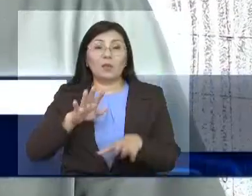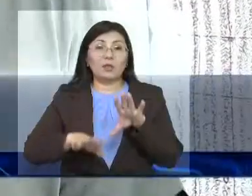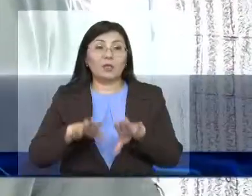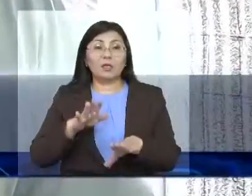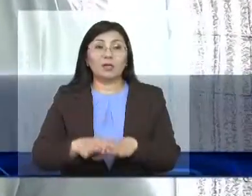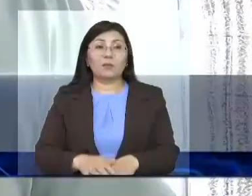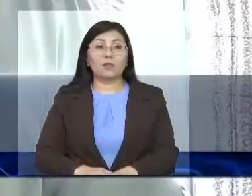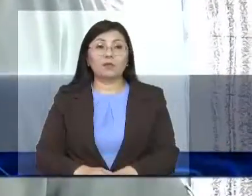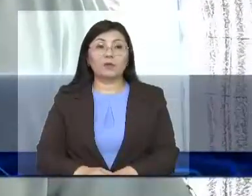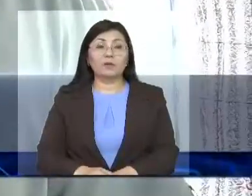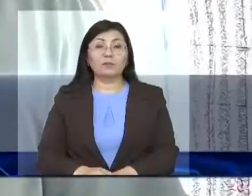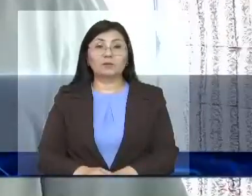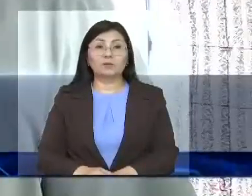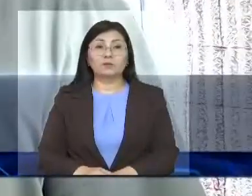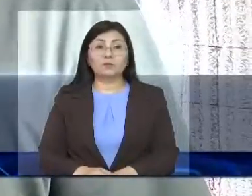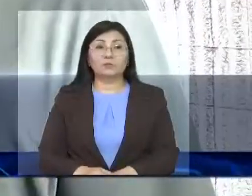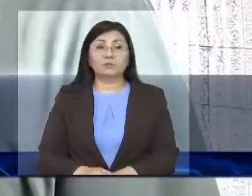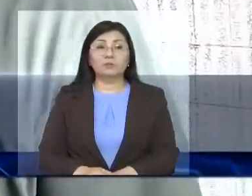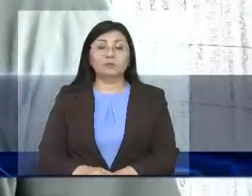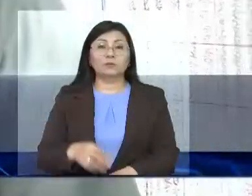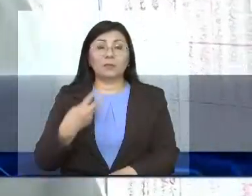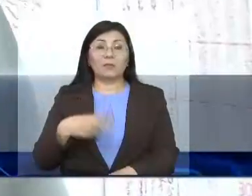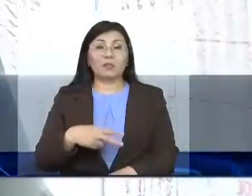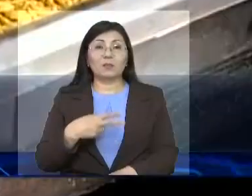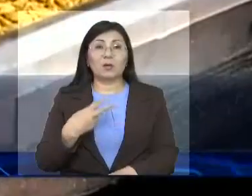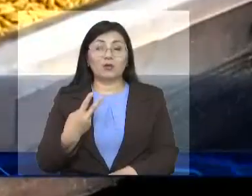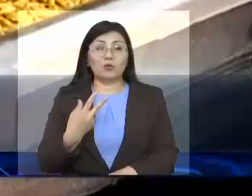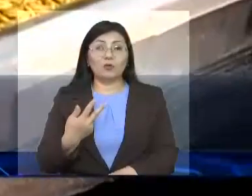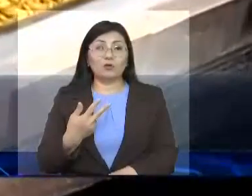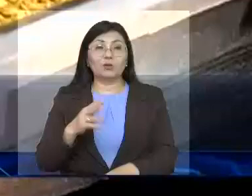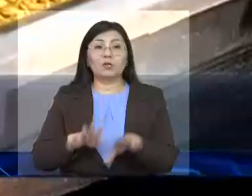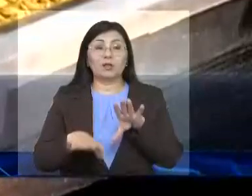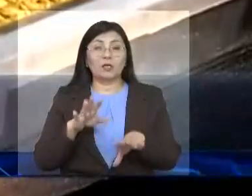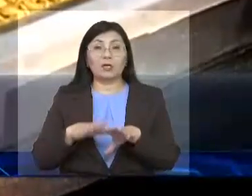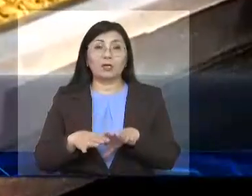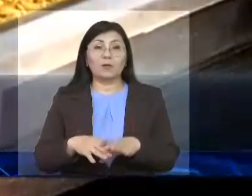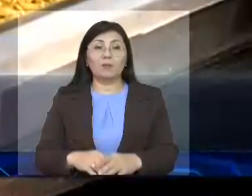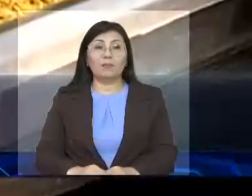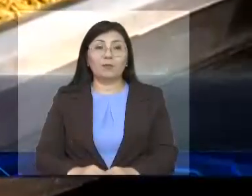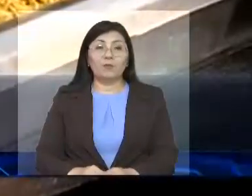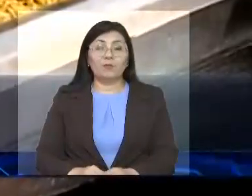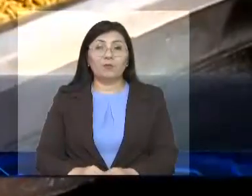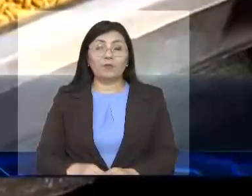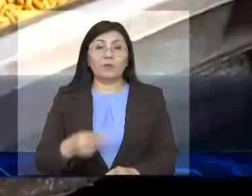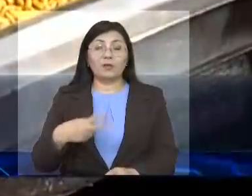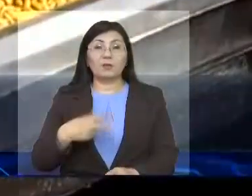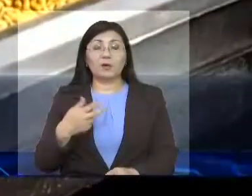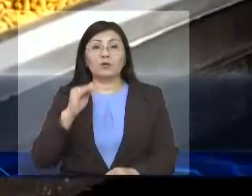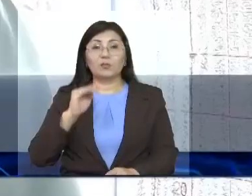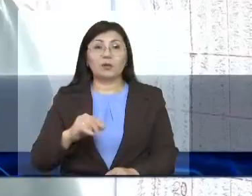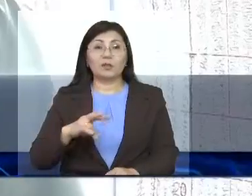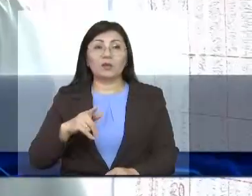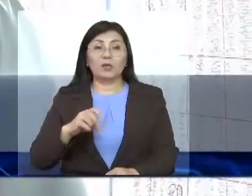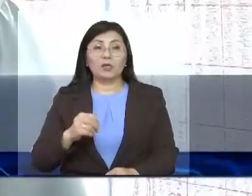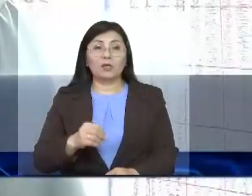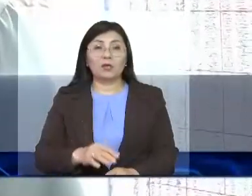бір подносқа егетін болсам, получается 23 поддон ексем, 23 килограмм, 100 теңгеден 23 мың теңге ақша.